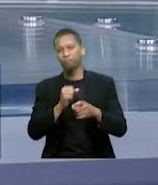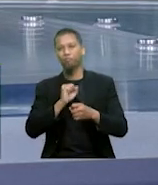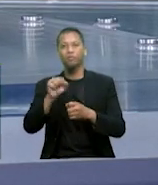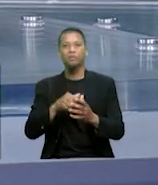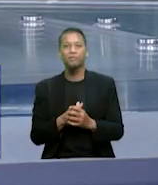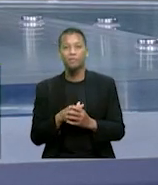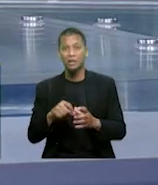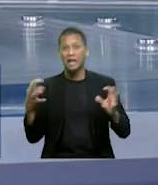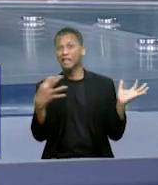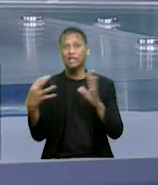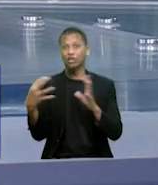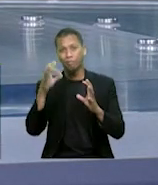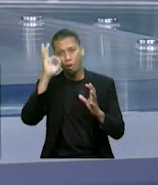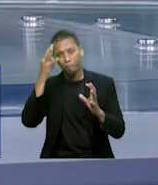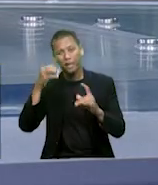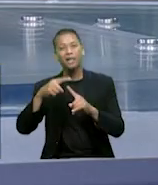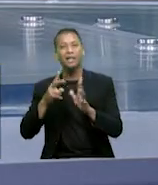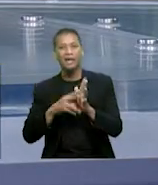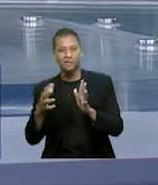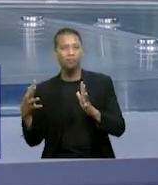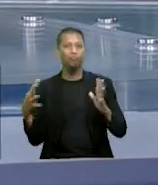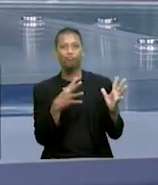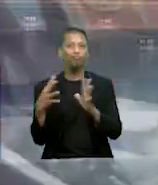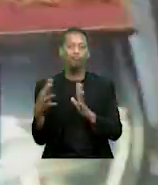ini dipicu saat mengadang mobil dinas TNI.